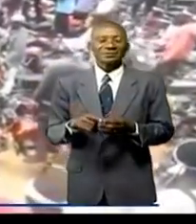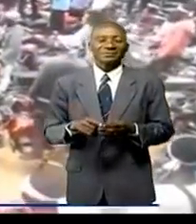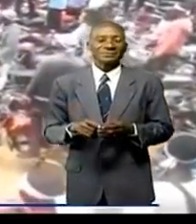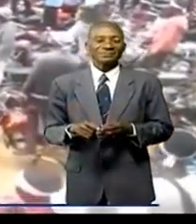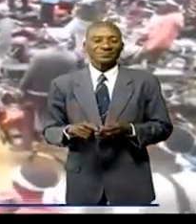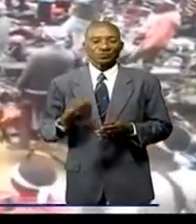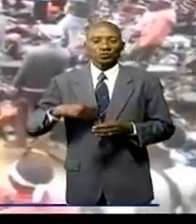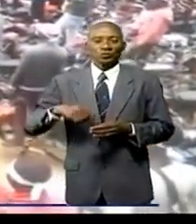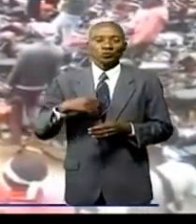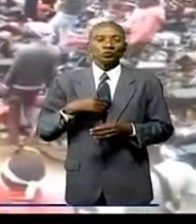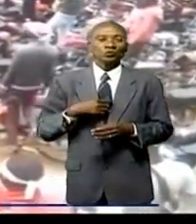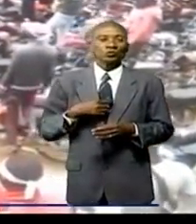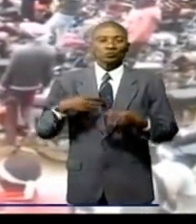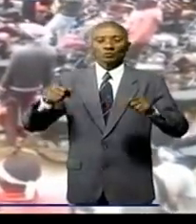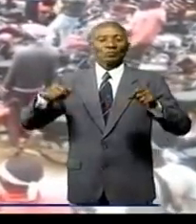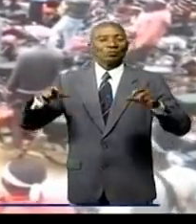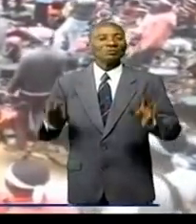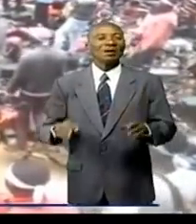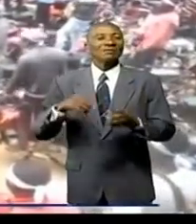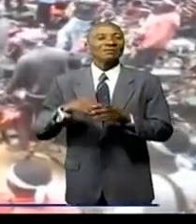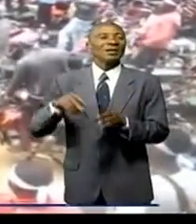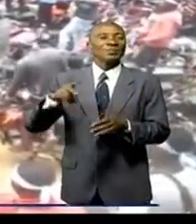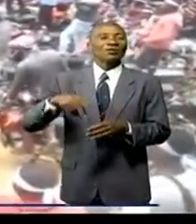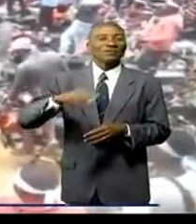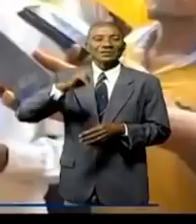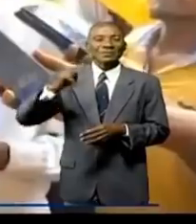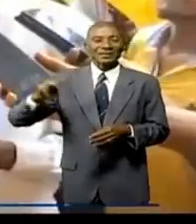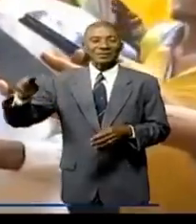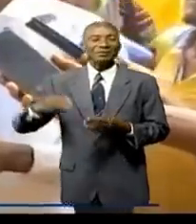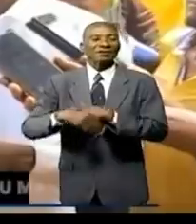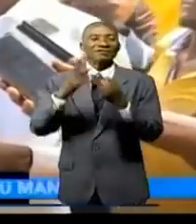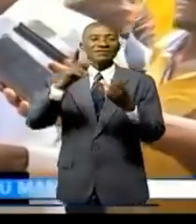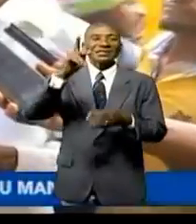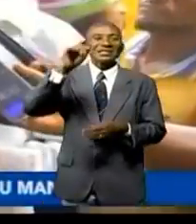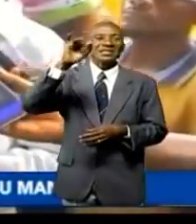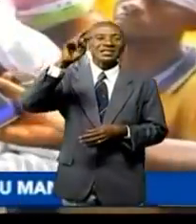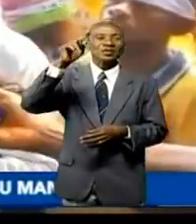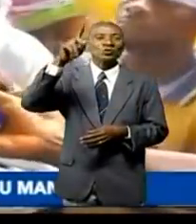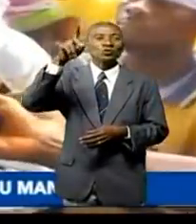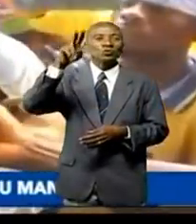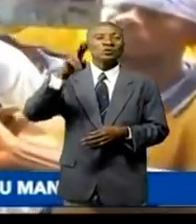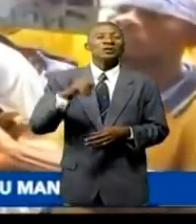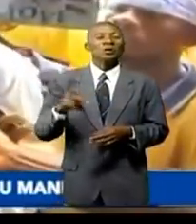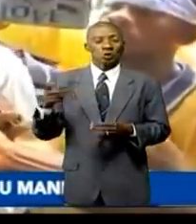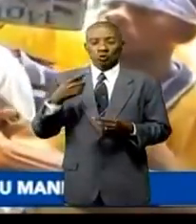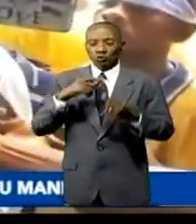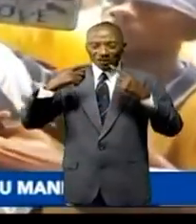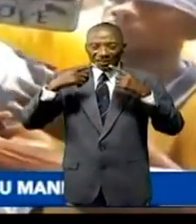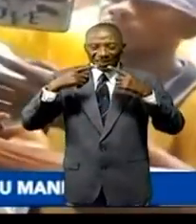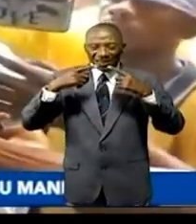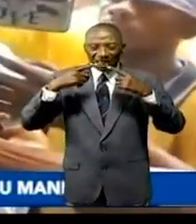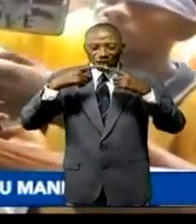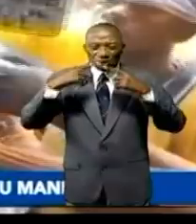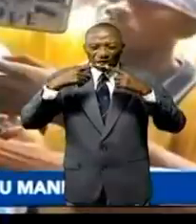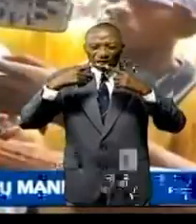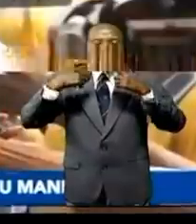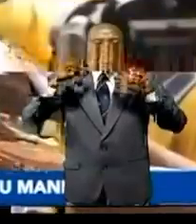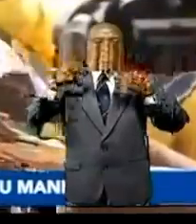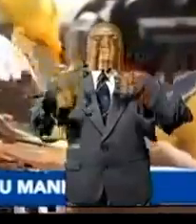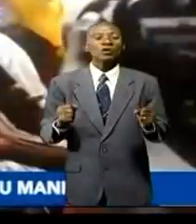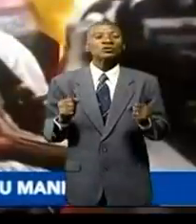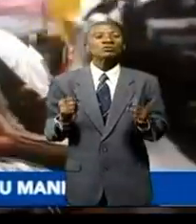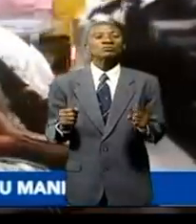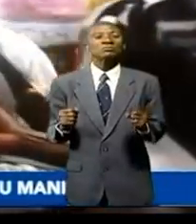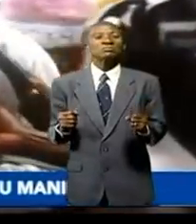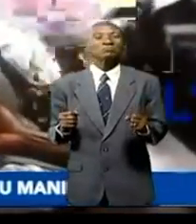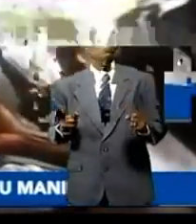de la province d'Imaniema, vivant à Kindu, dénonçons avec dernière énergie toute tentative tendant